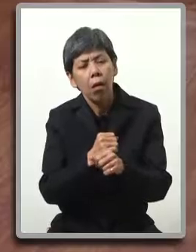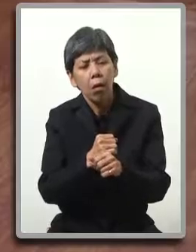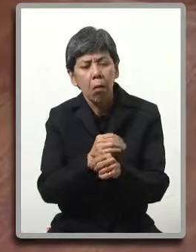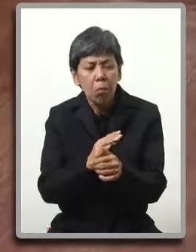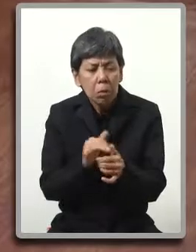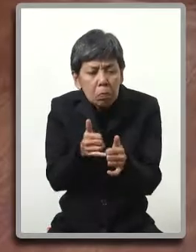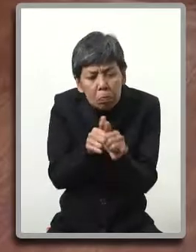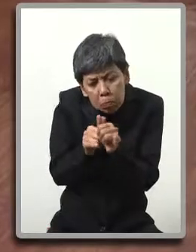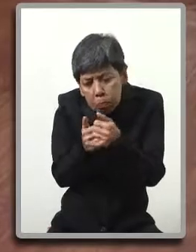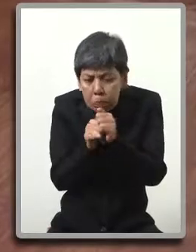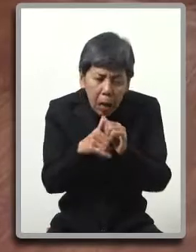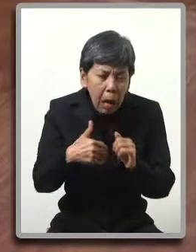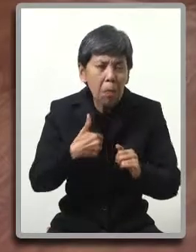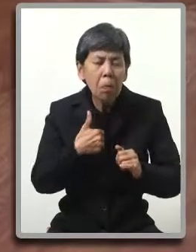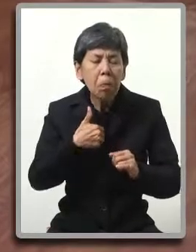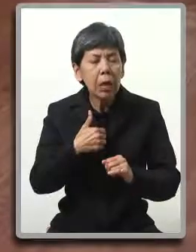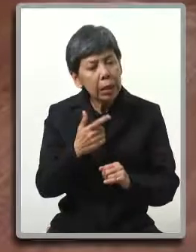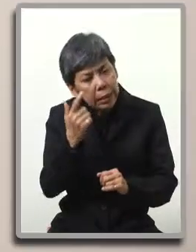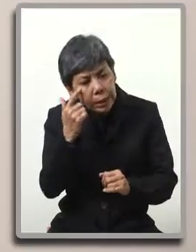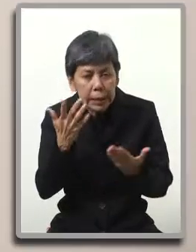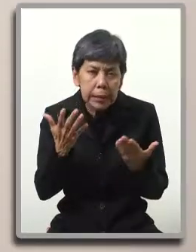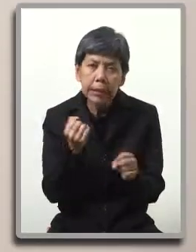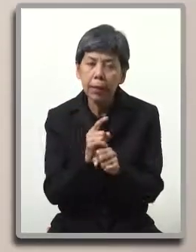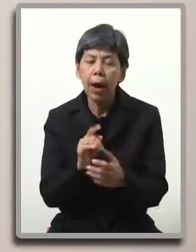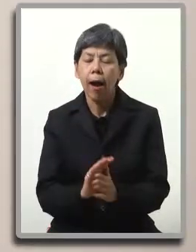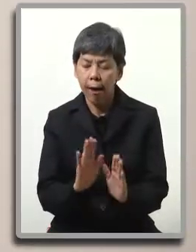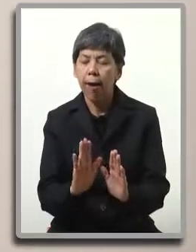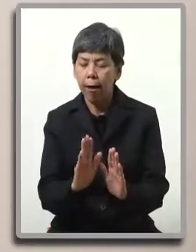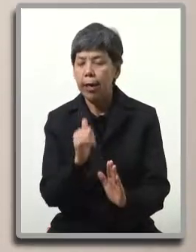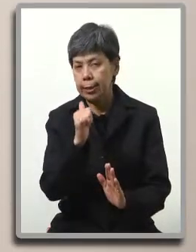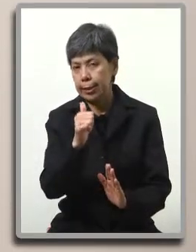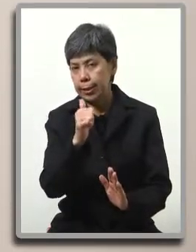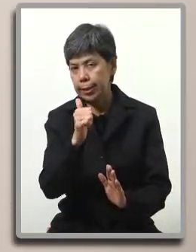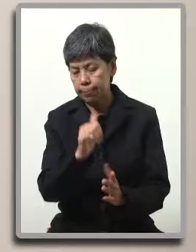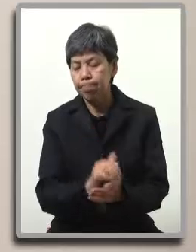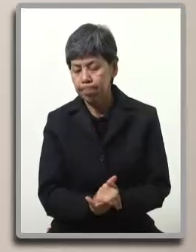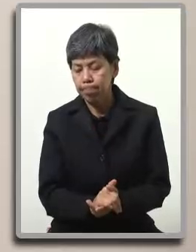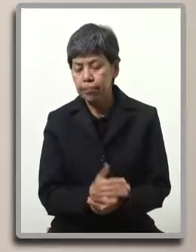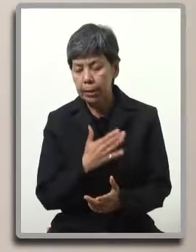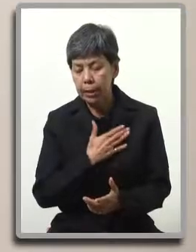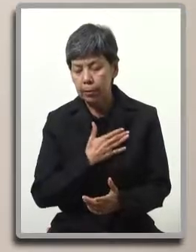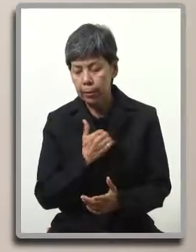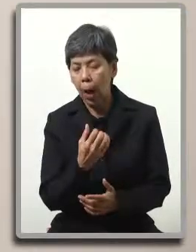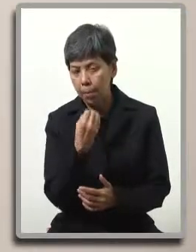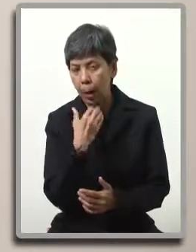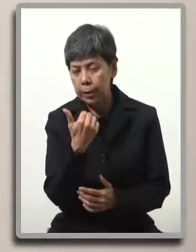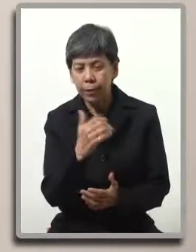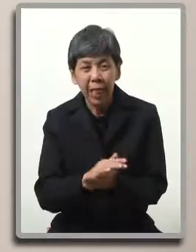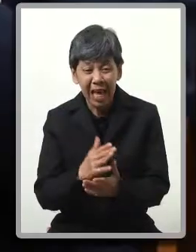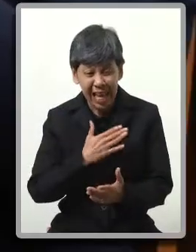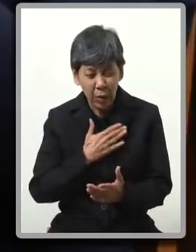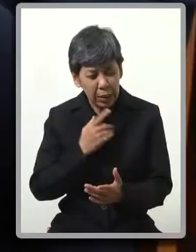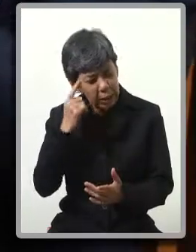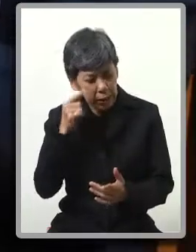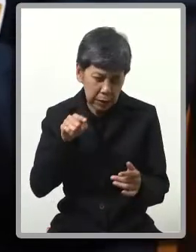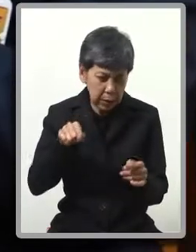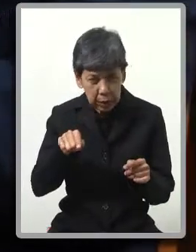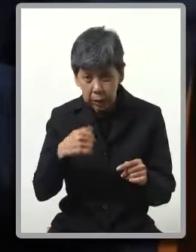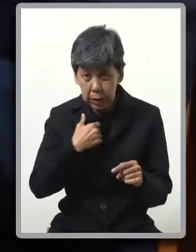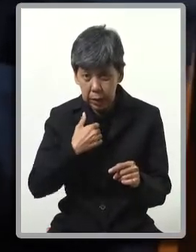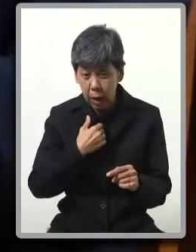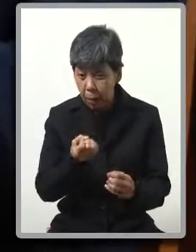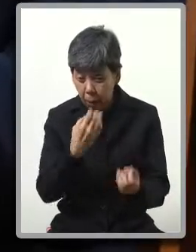การล่วงละเมิดทางเพศเลยอุบัติเหตุเลยท่านลดความเสี่ยงเหล่านี้ โอเคผมว่านี่เป็นประเด็นที่กันที่ผมสนใจผมแยก